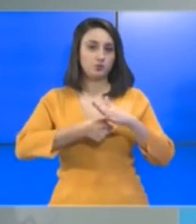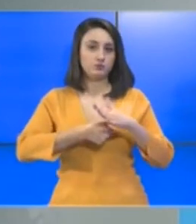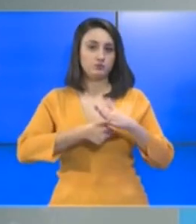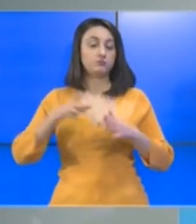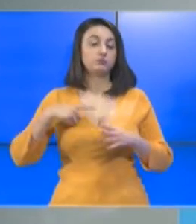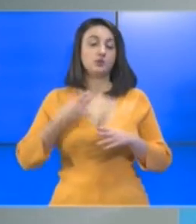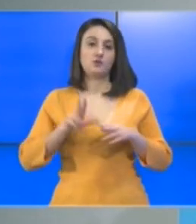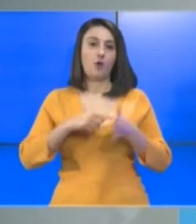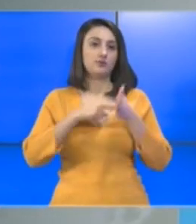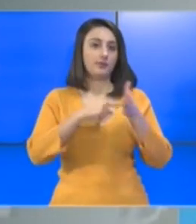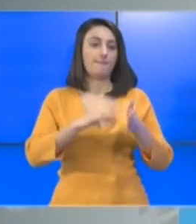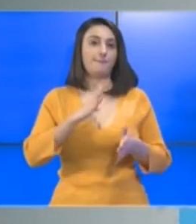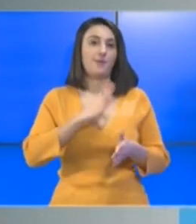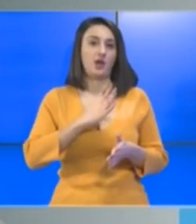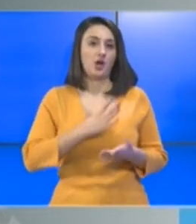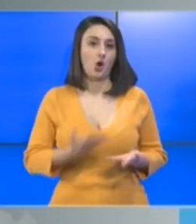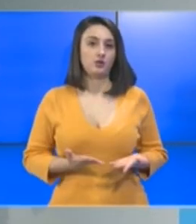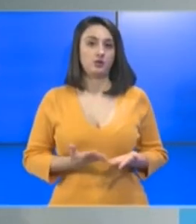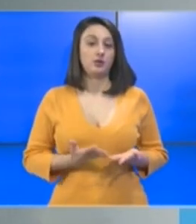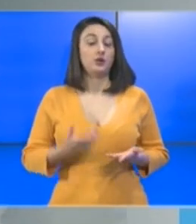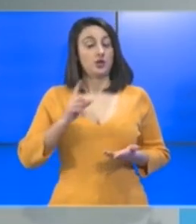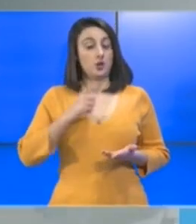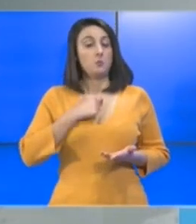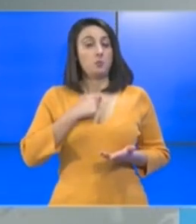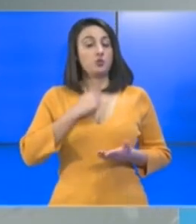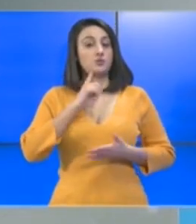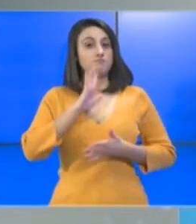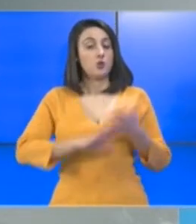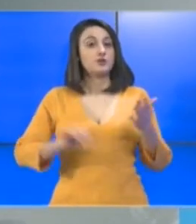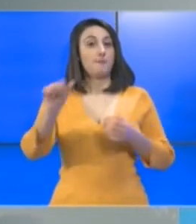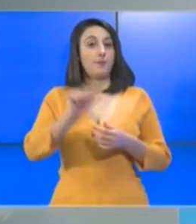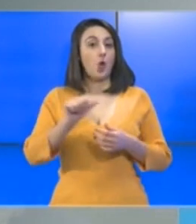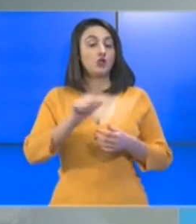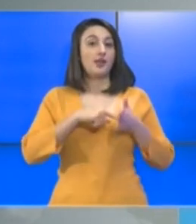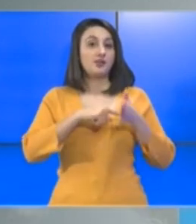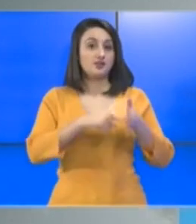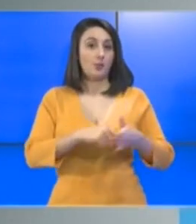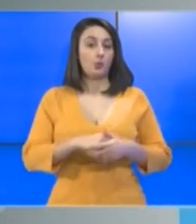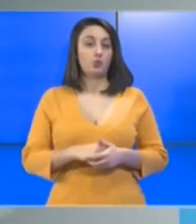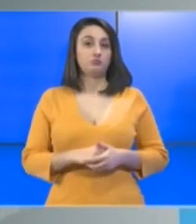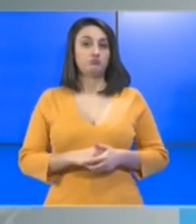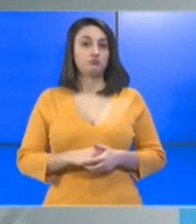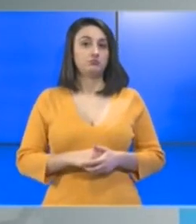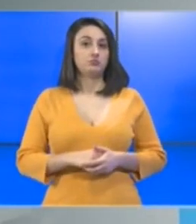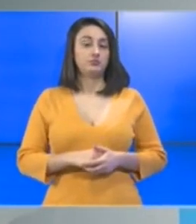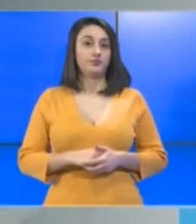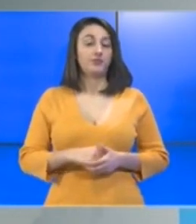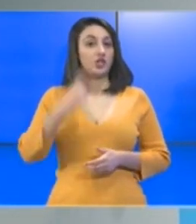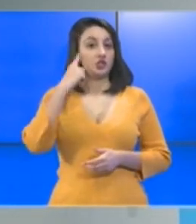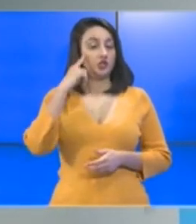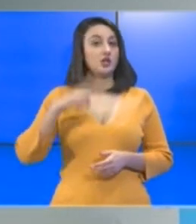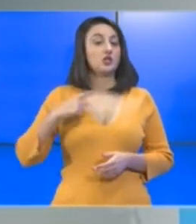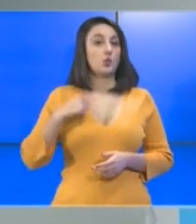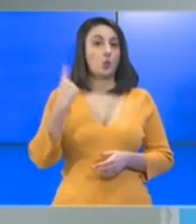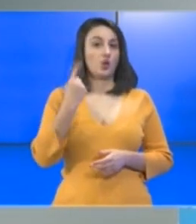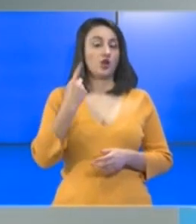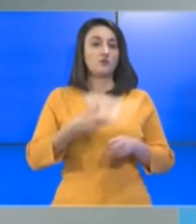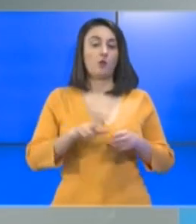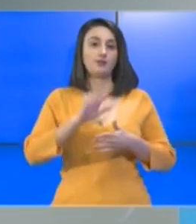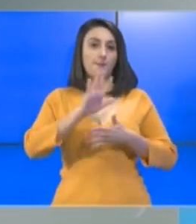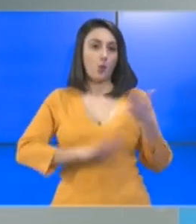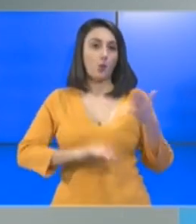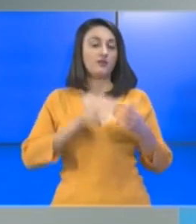foarte expusă. Ca atare, eu pot să poluez la Ploiești, de exemplu, nu am, știți că este un oraș extrem de